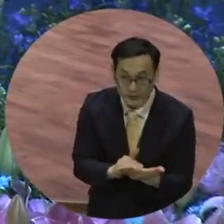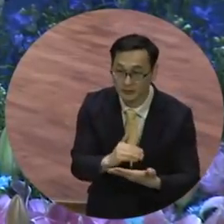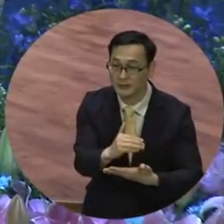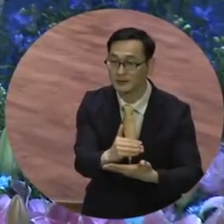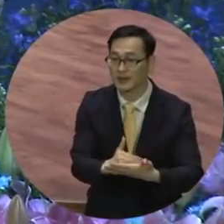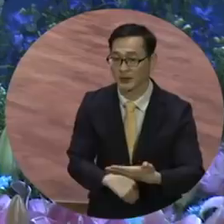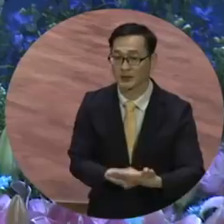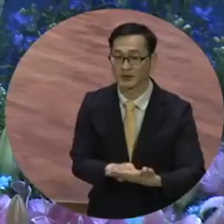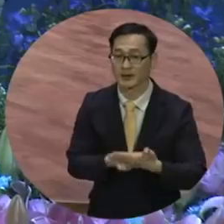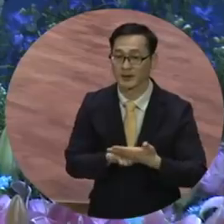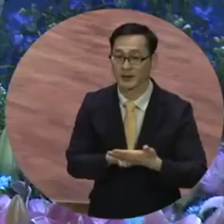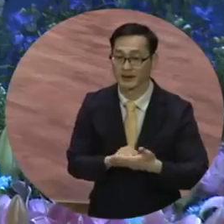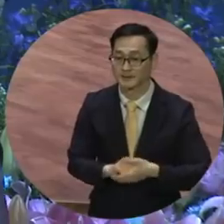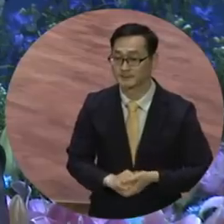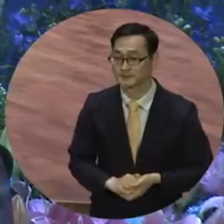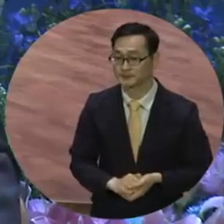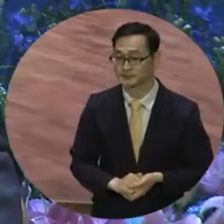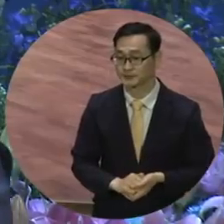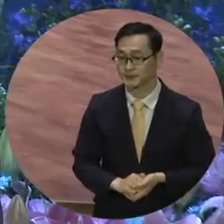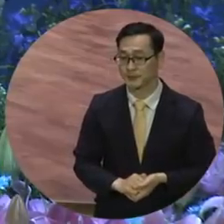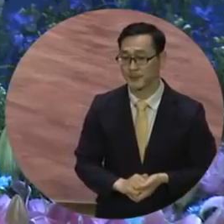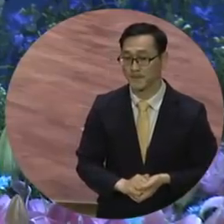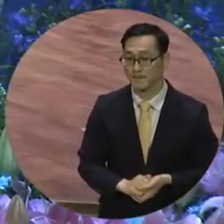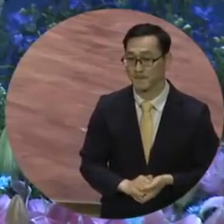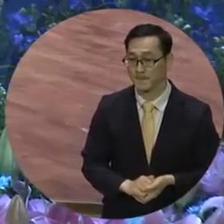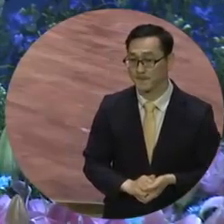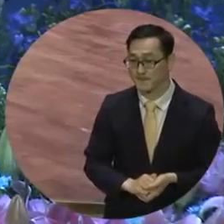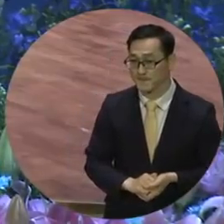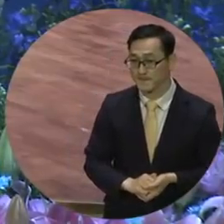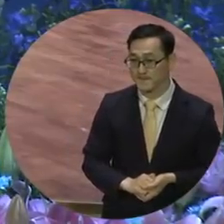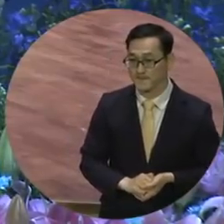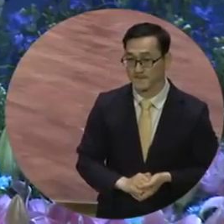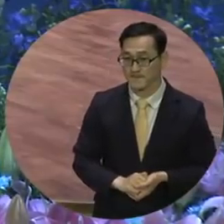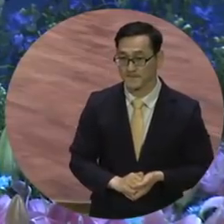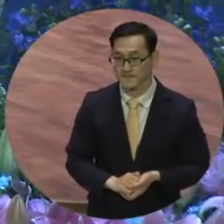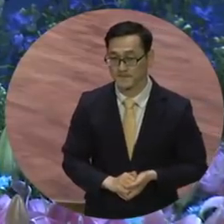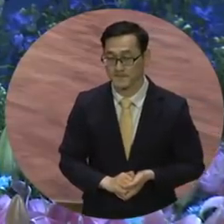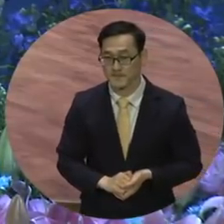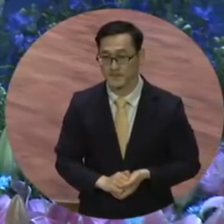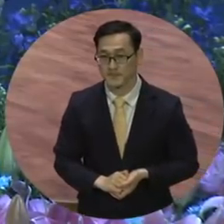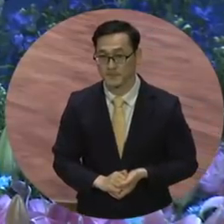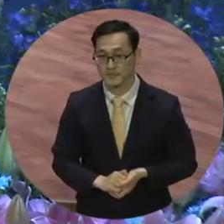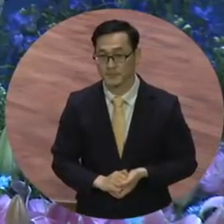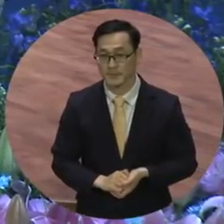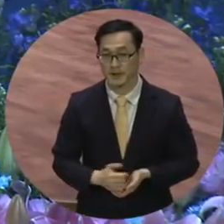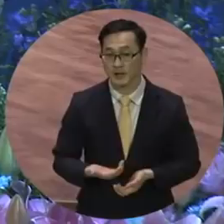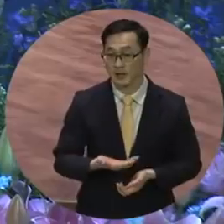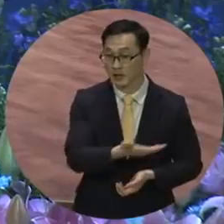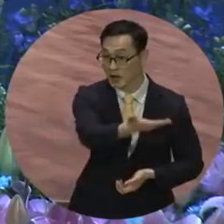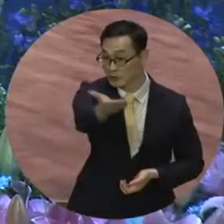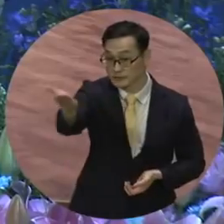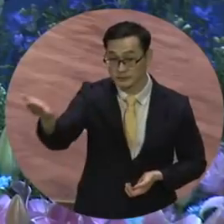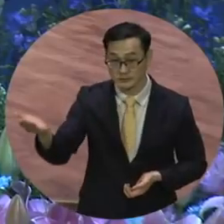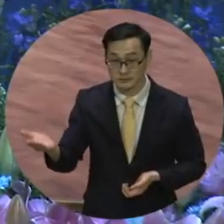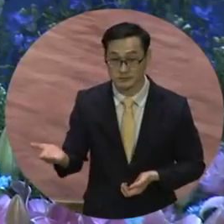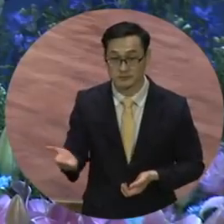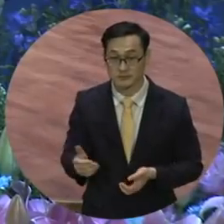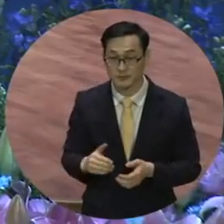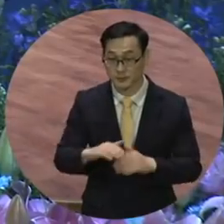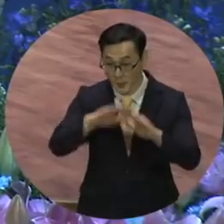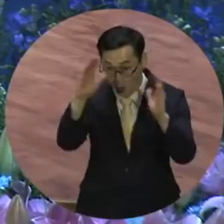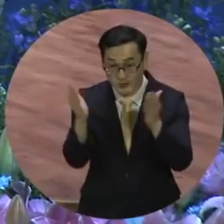있어요. 본문 말씀을 통해서 오늘 초청받은 우리 중고등학생들 뿐만 아니라 모든 세족들 우리